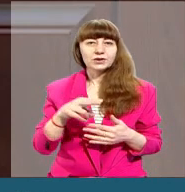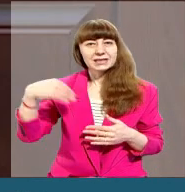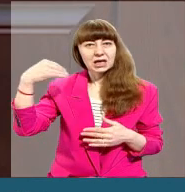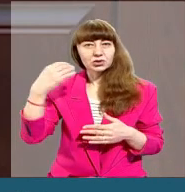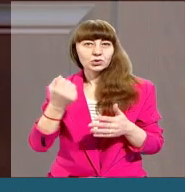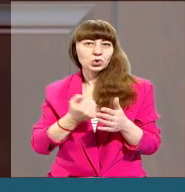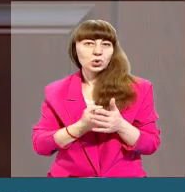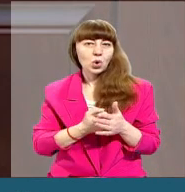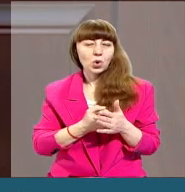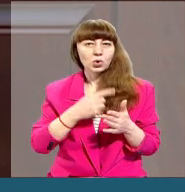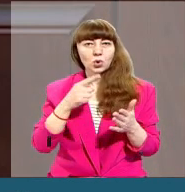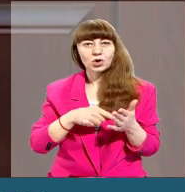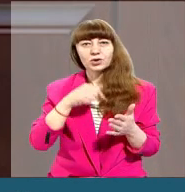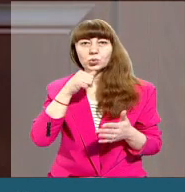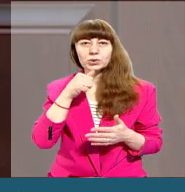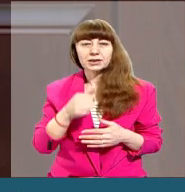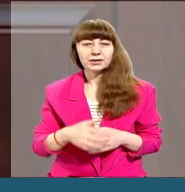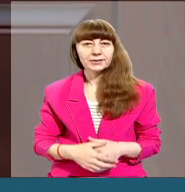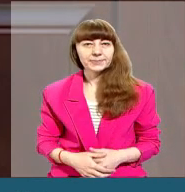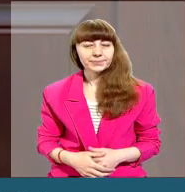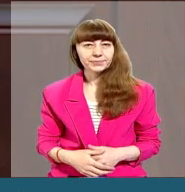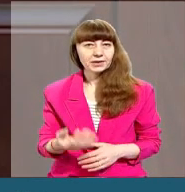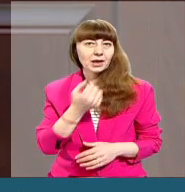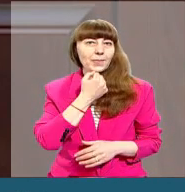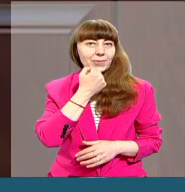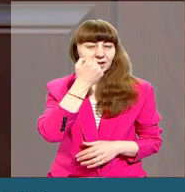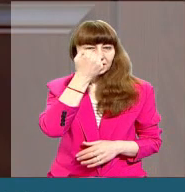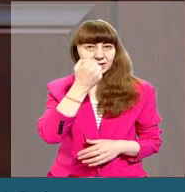Актюбинской области до города Кустаная. Благодаря